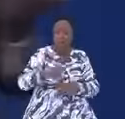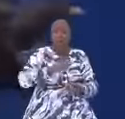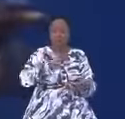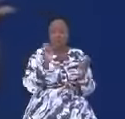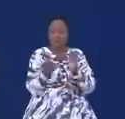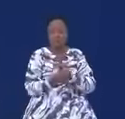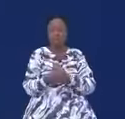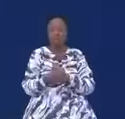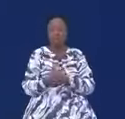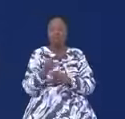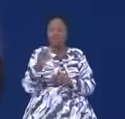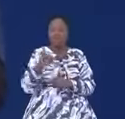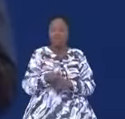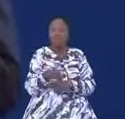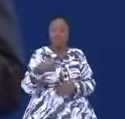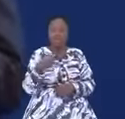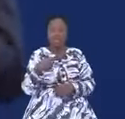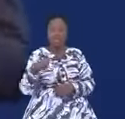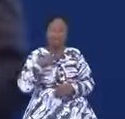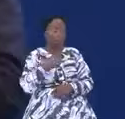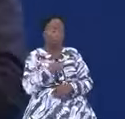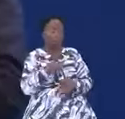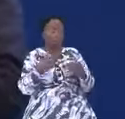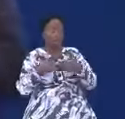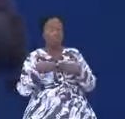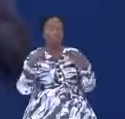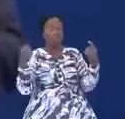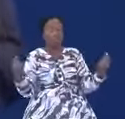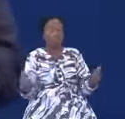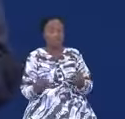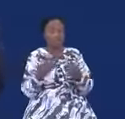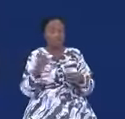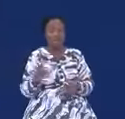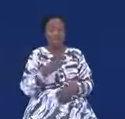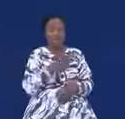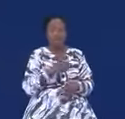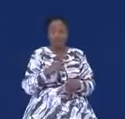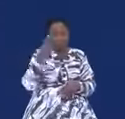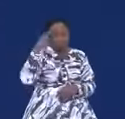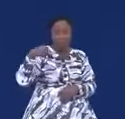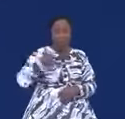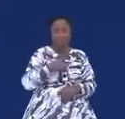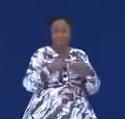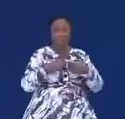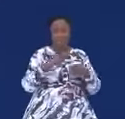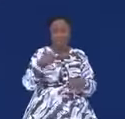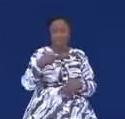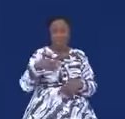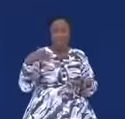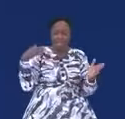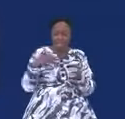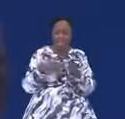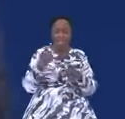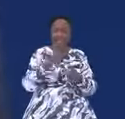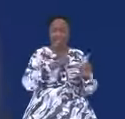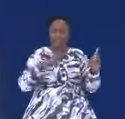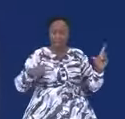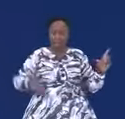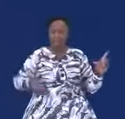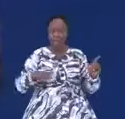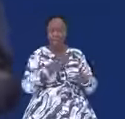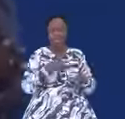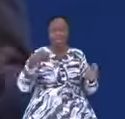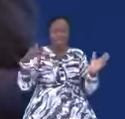nous avons péché car nous avons parlé pour l'éternel est contre toi prix l'éternel